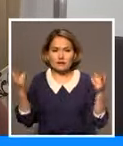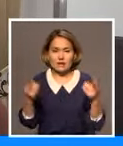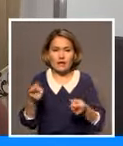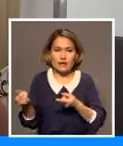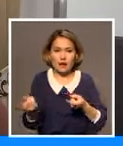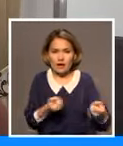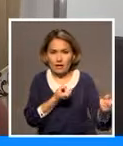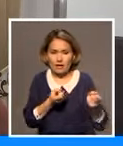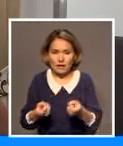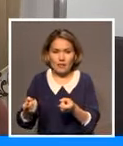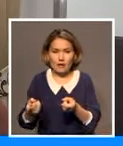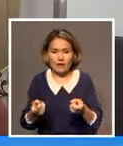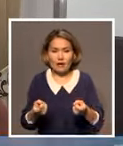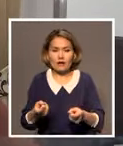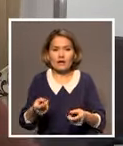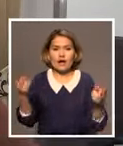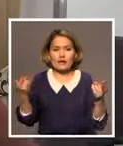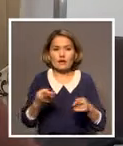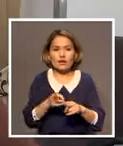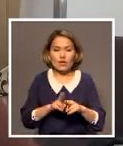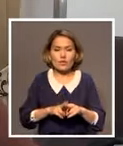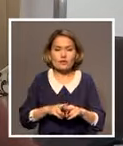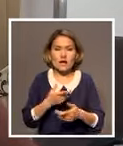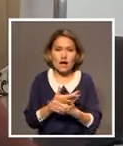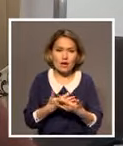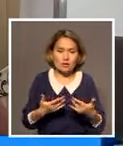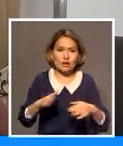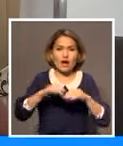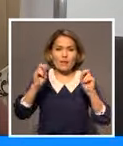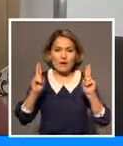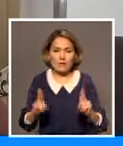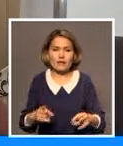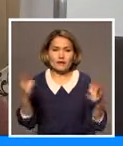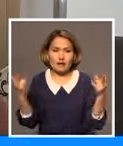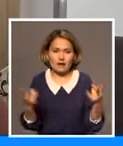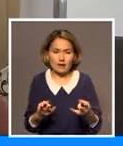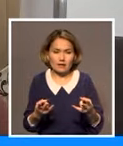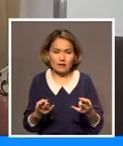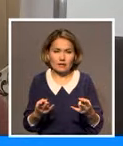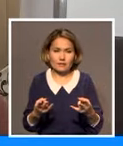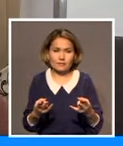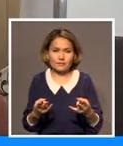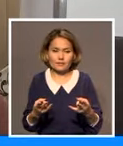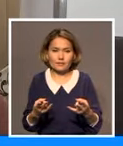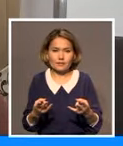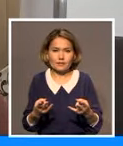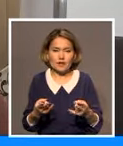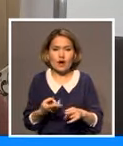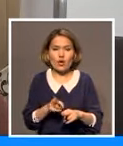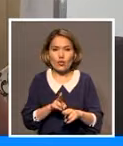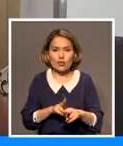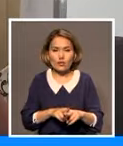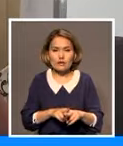шайбалы хоккей, конькимен жүгіру спорт түрлерінде бізде мамандықтар өте аз. Неге десеңіз, Қазақстан жоғары